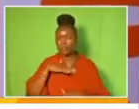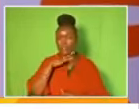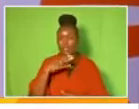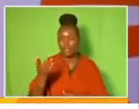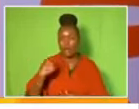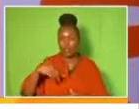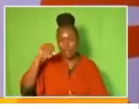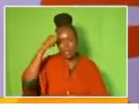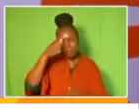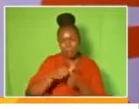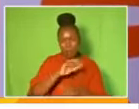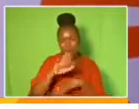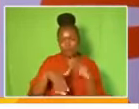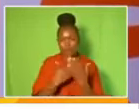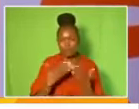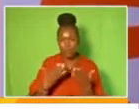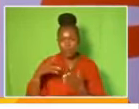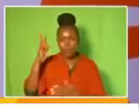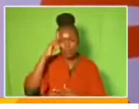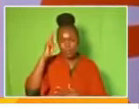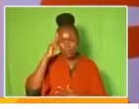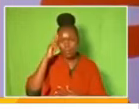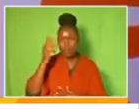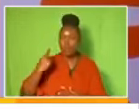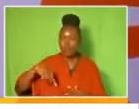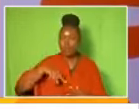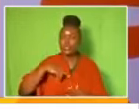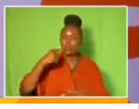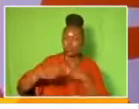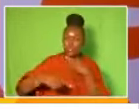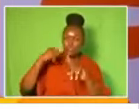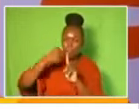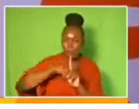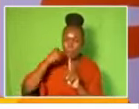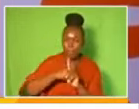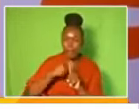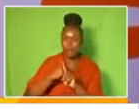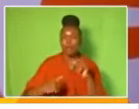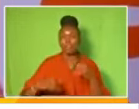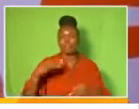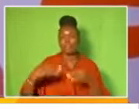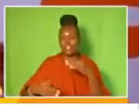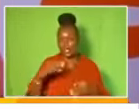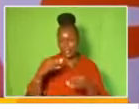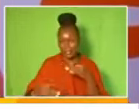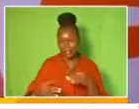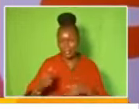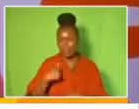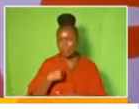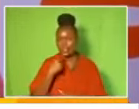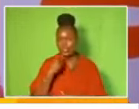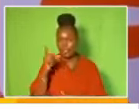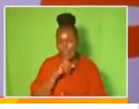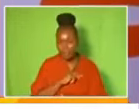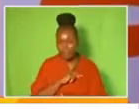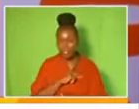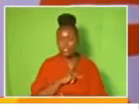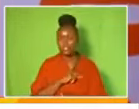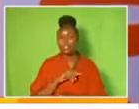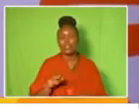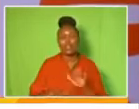risasi. Bado tunadai haki yao. Mimi nimesema hapo tuko